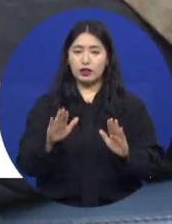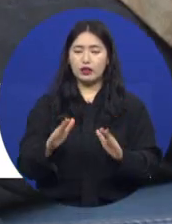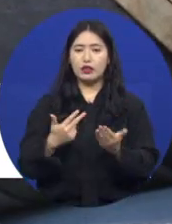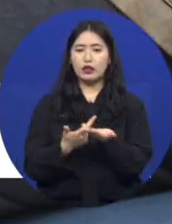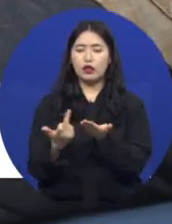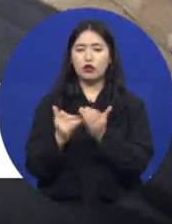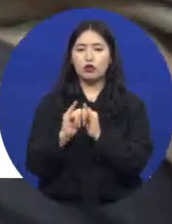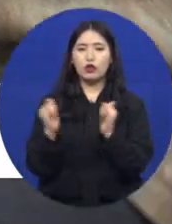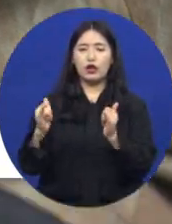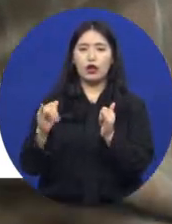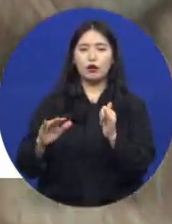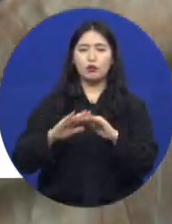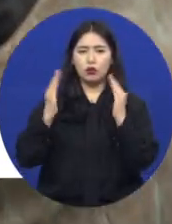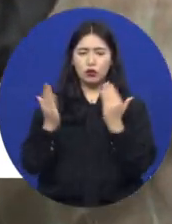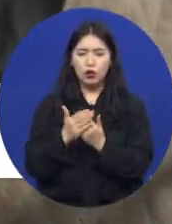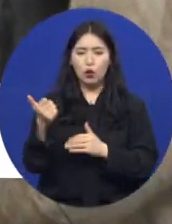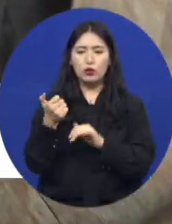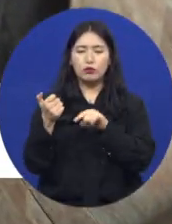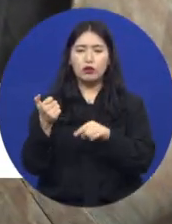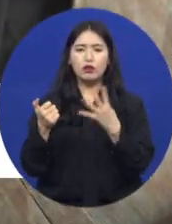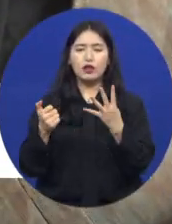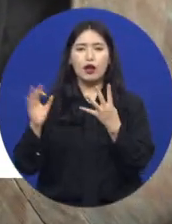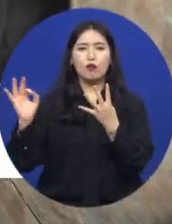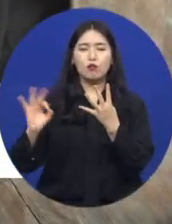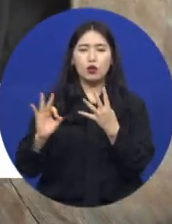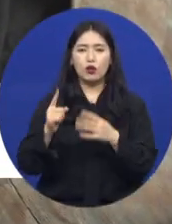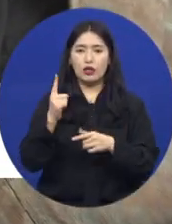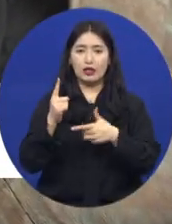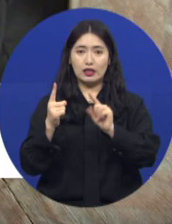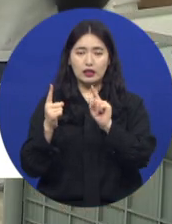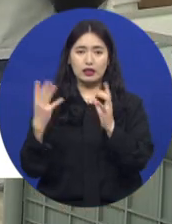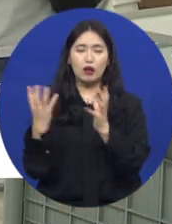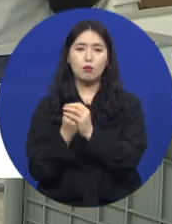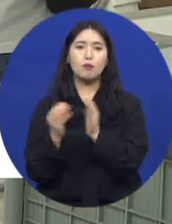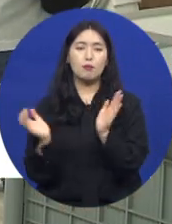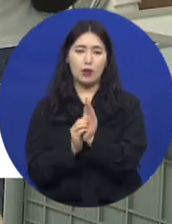제주 인구의 50.4%가 1차 접종을 마쳤고